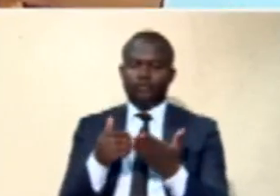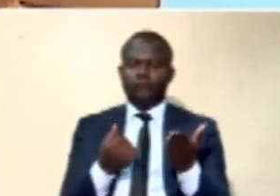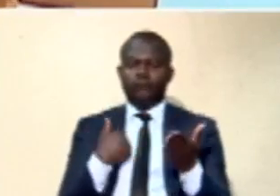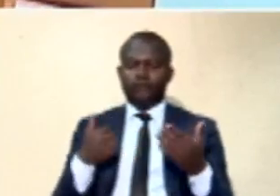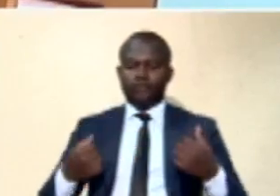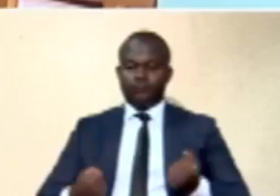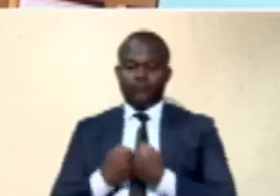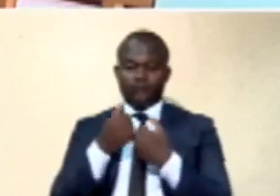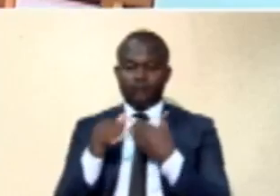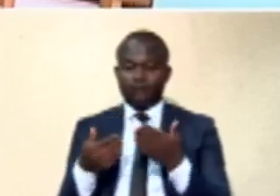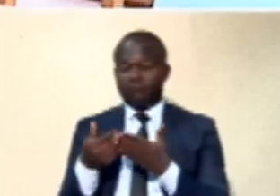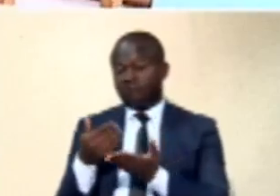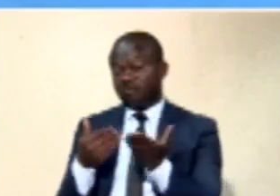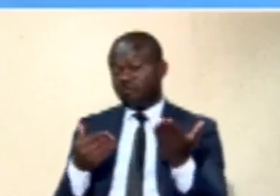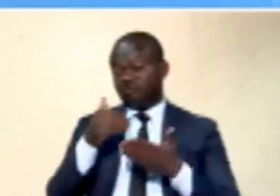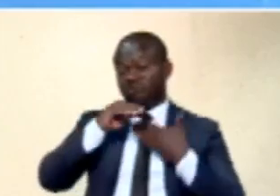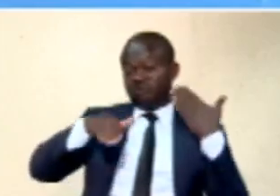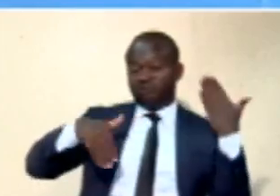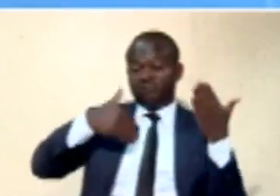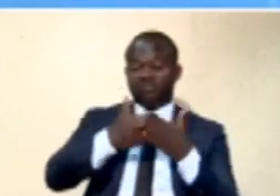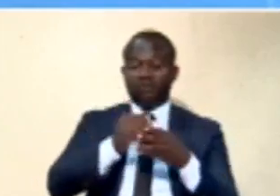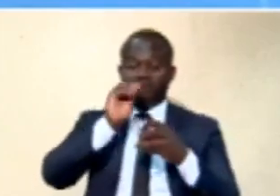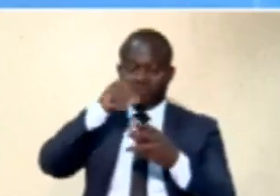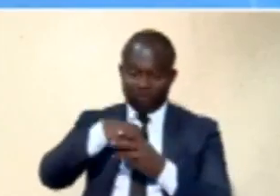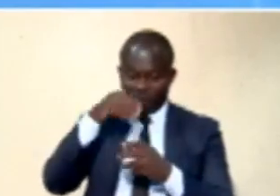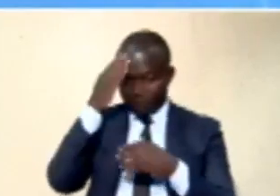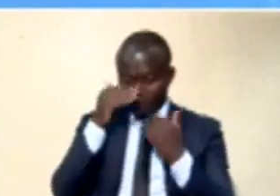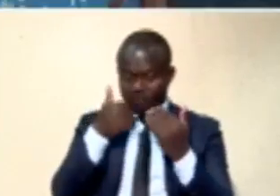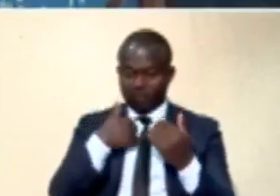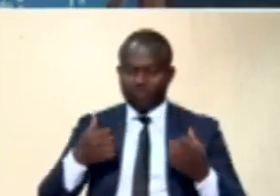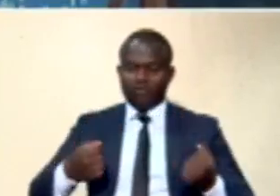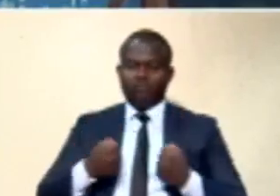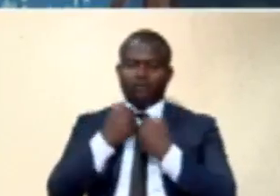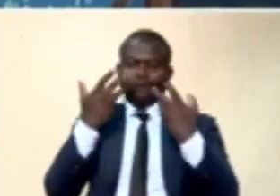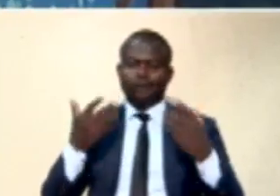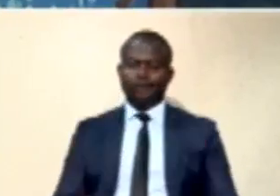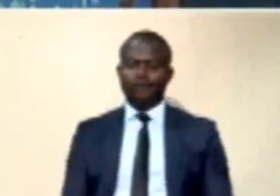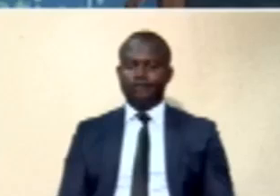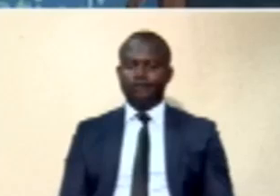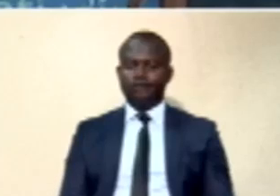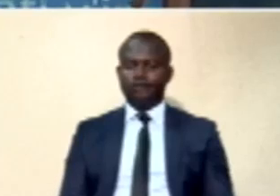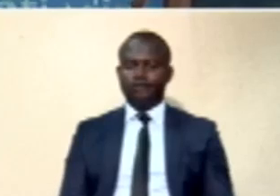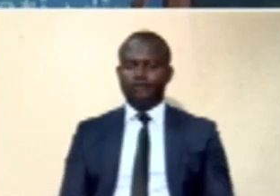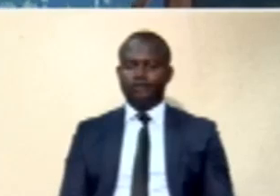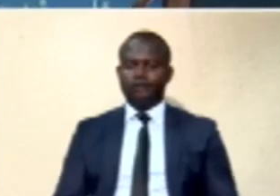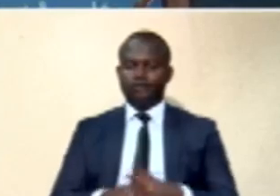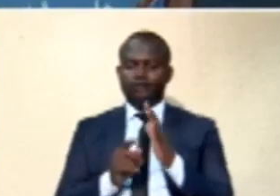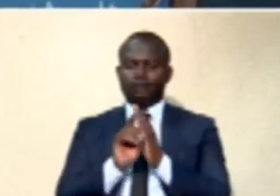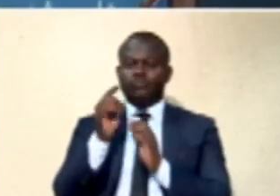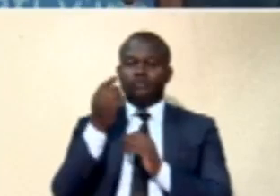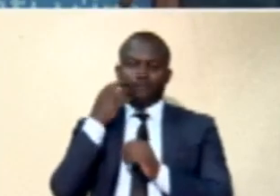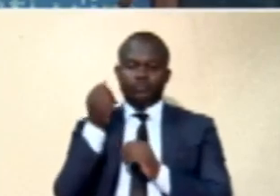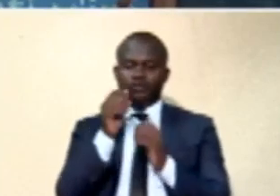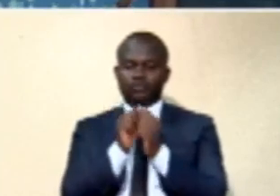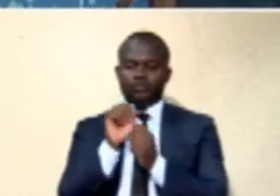ingaruka ku mikorere yabo. Abaturage nabo bavuga ko bibagiraho ingaruka. Yatangiye ku itariki ya mbere ukwezi kwa